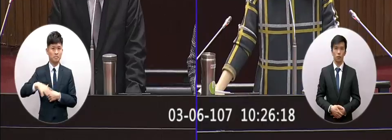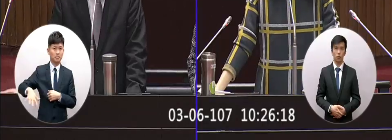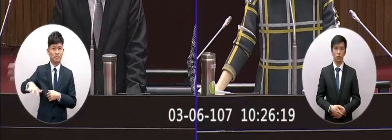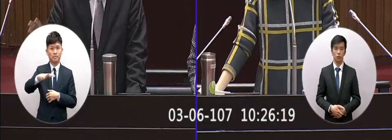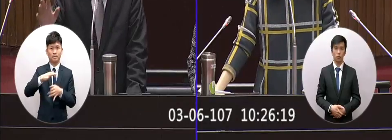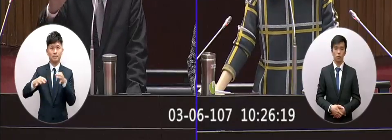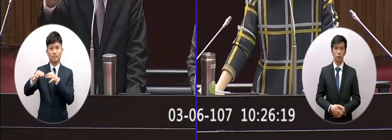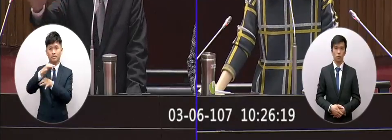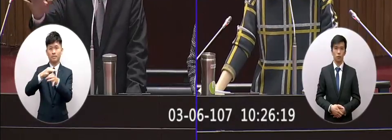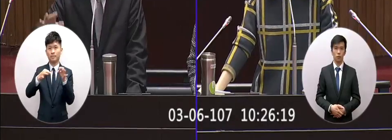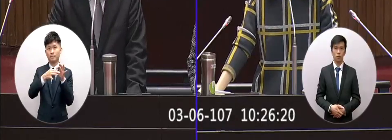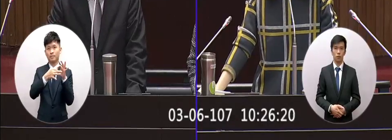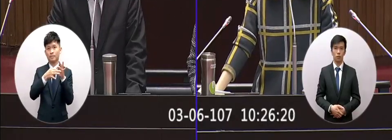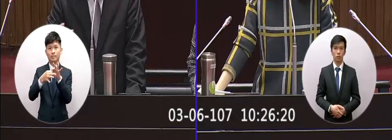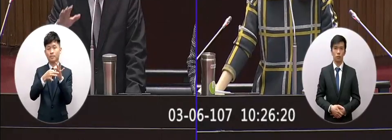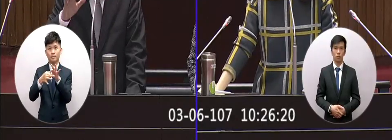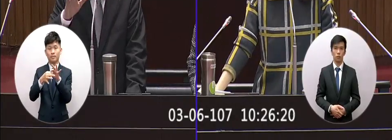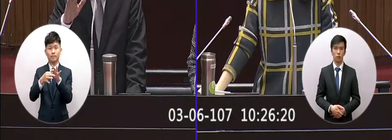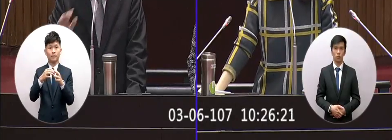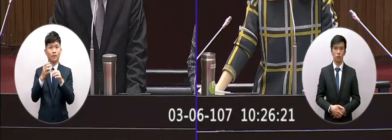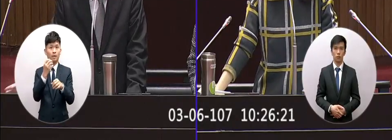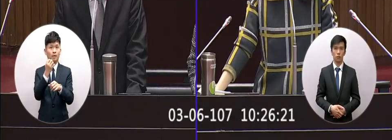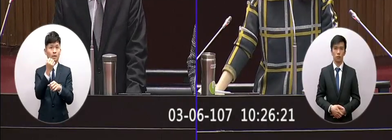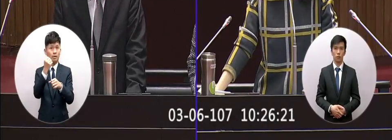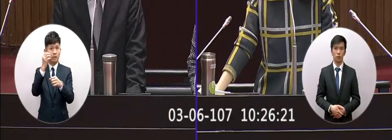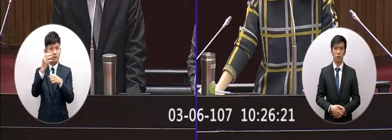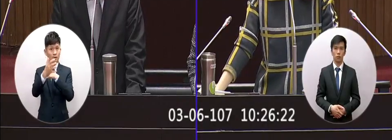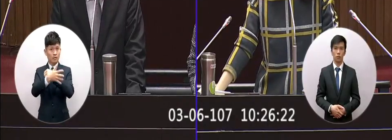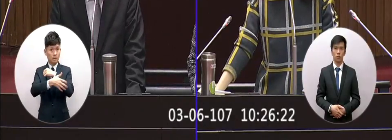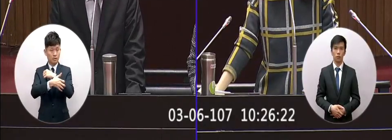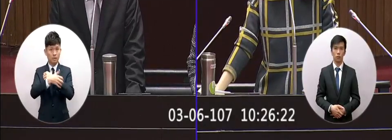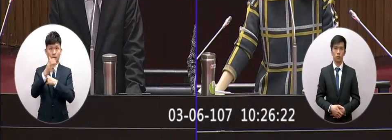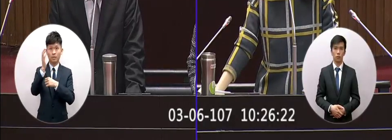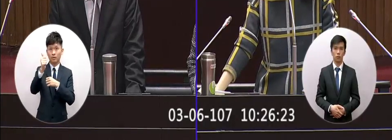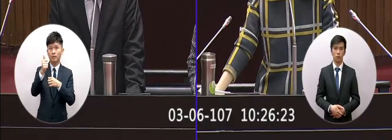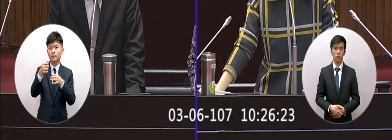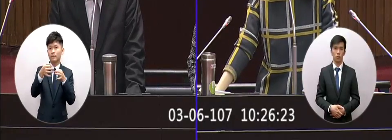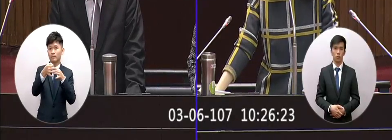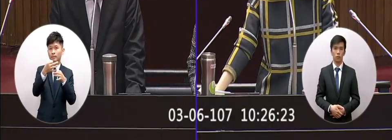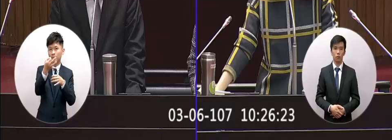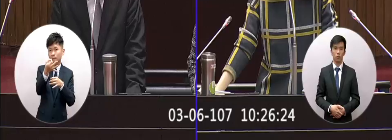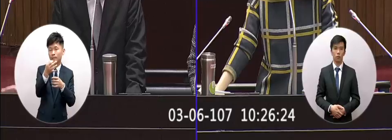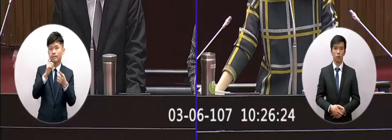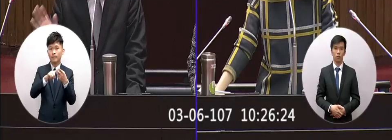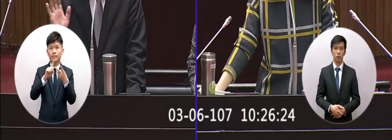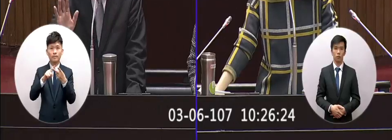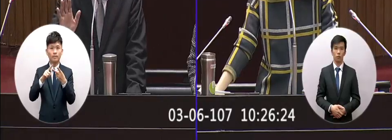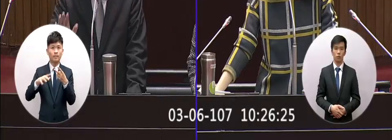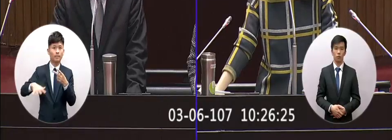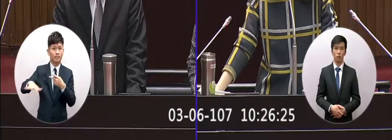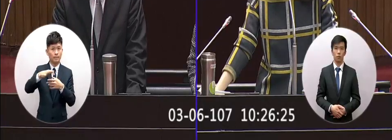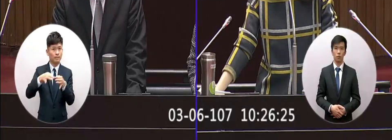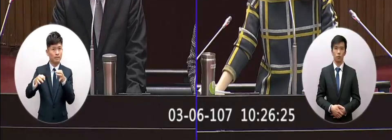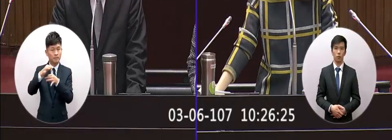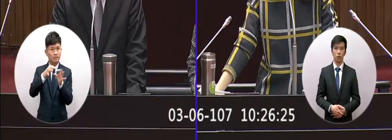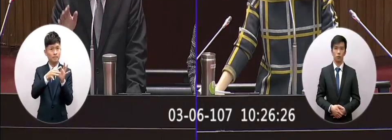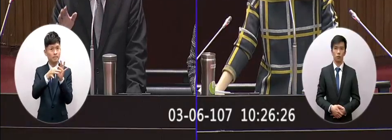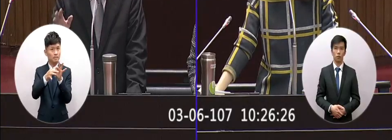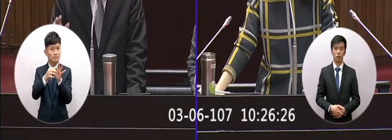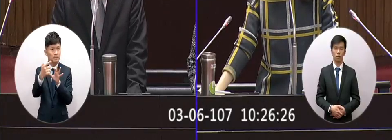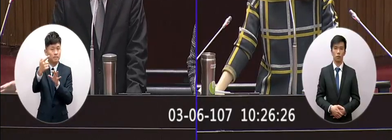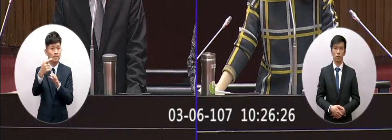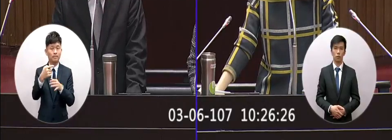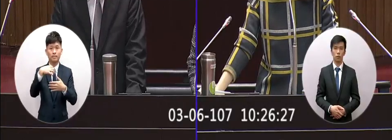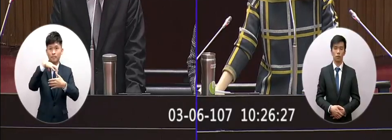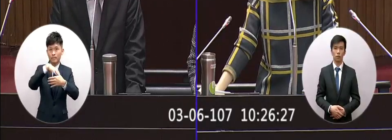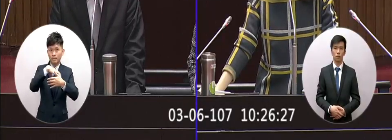经济，除了攸关劳资的权益以外，那么也牵动了台湾的总体经济，所以我们在推动这个法令，特别是